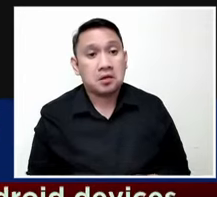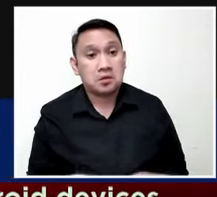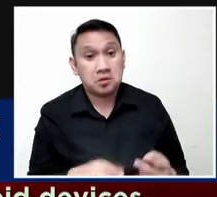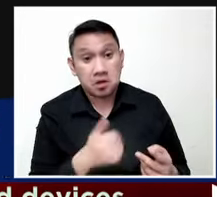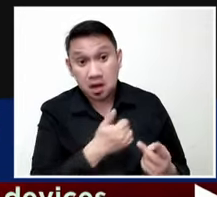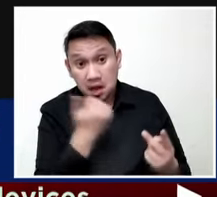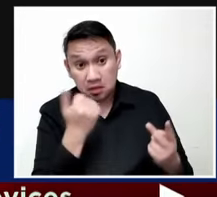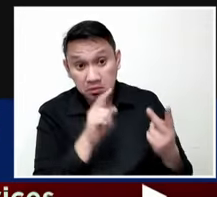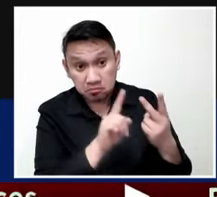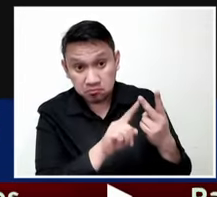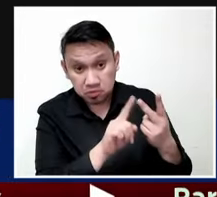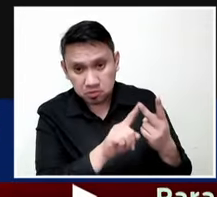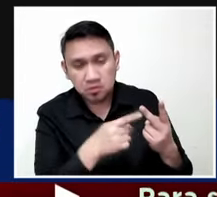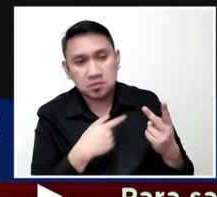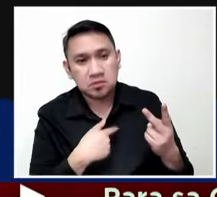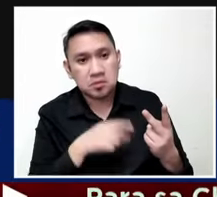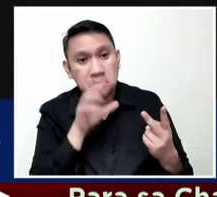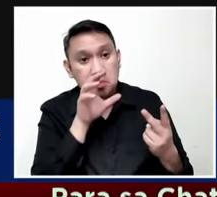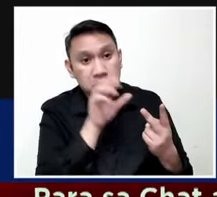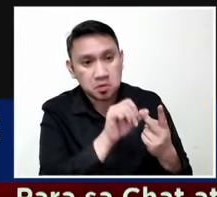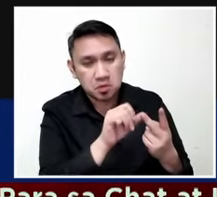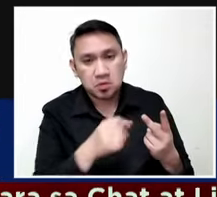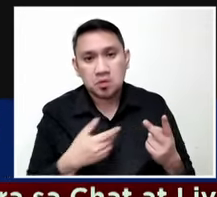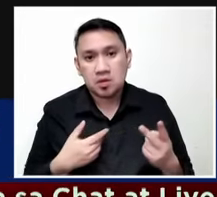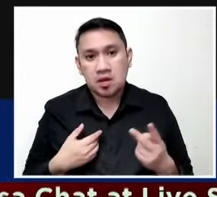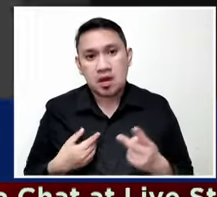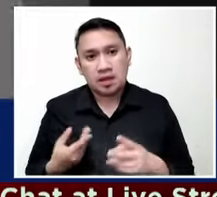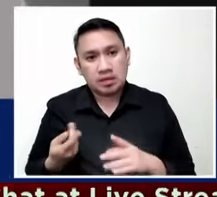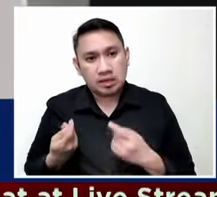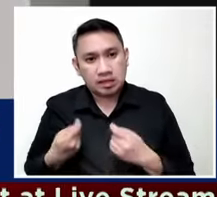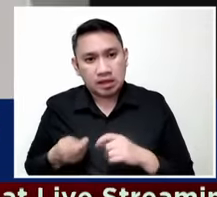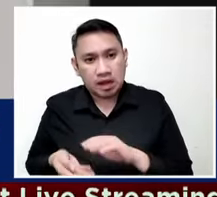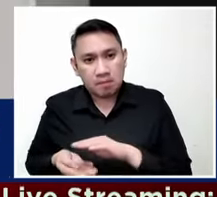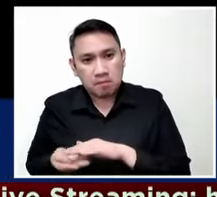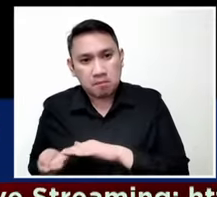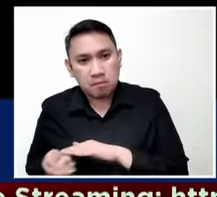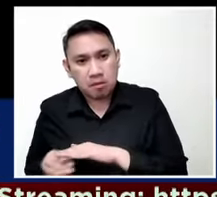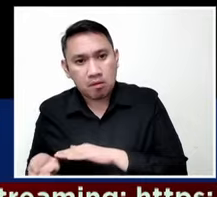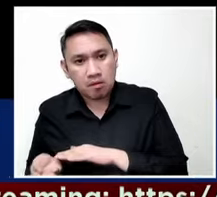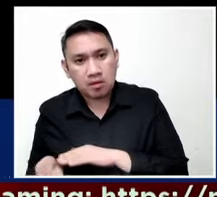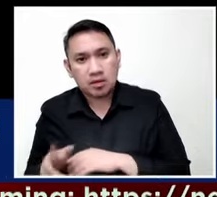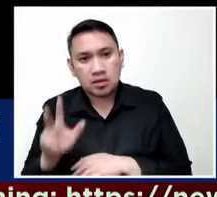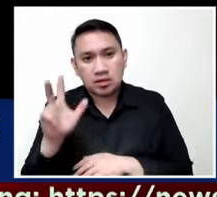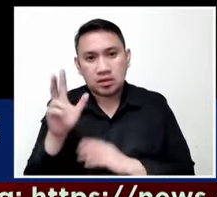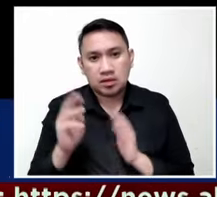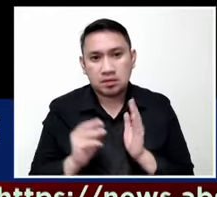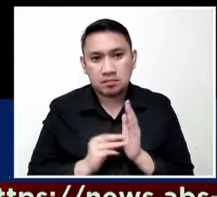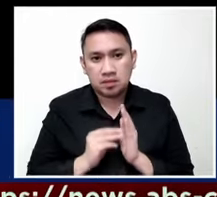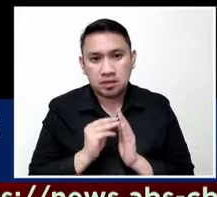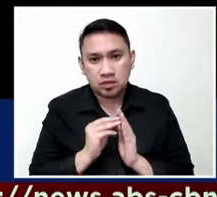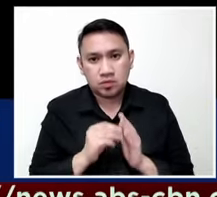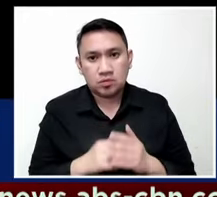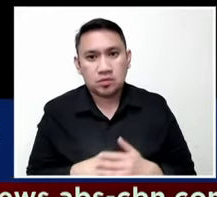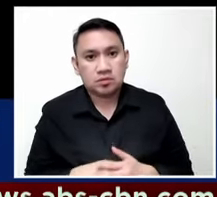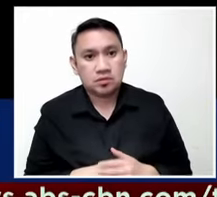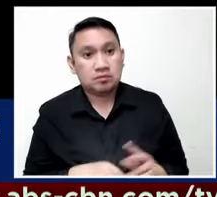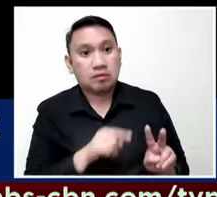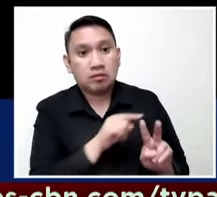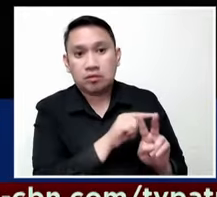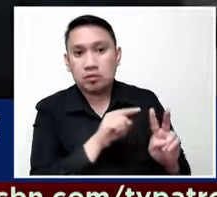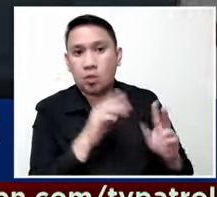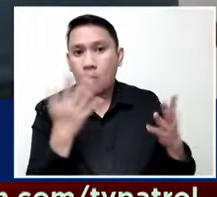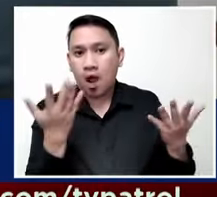rin matapos umanong suhulan ang isang investigador ng 3 milyong piso. Lumalabas na illegal alien din ang mga